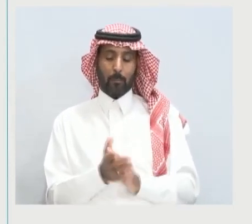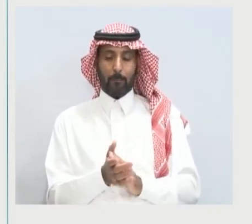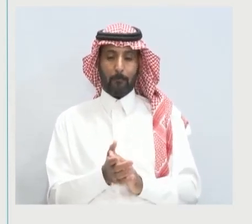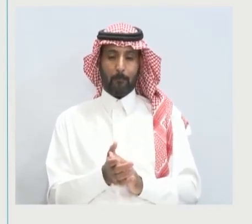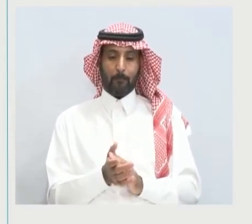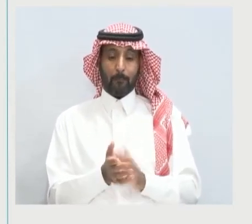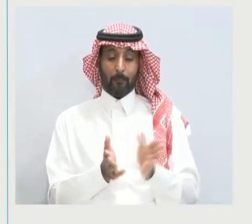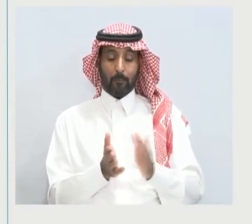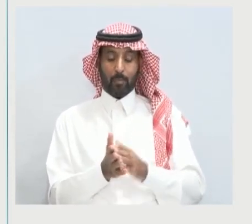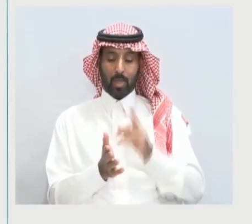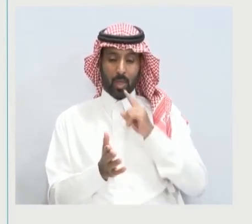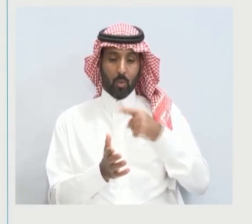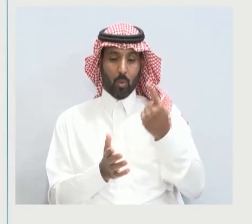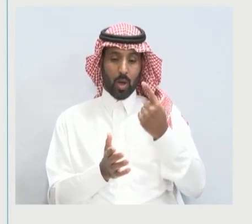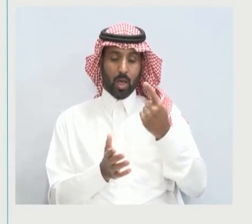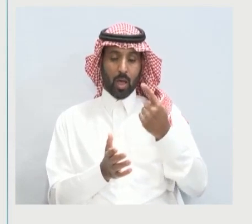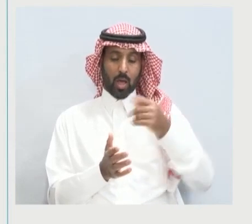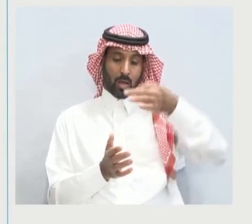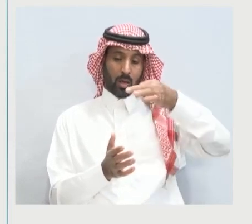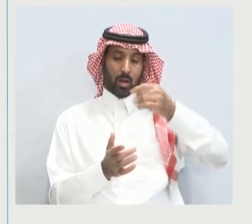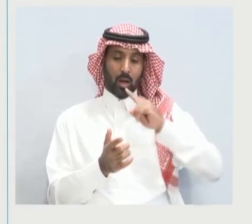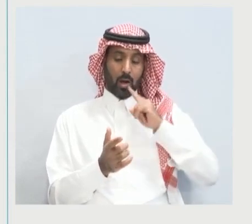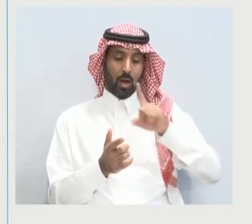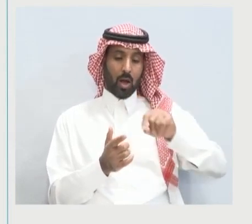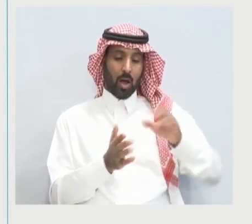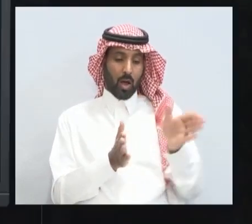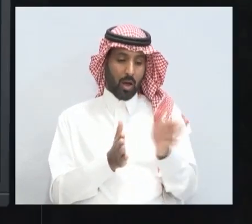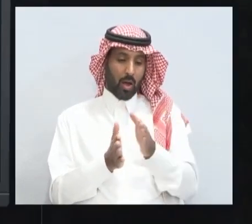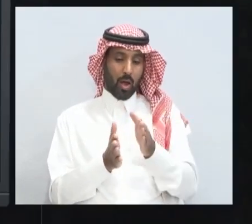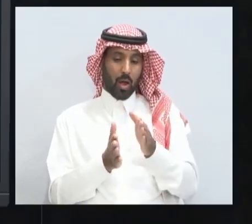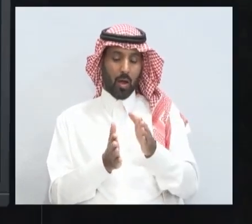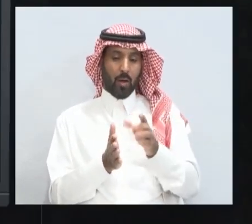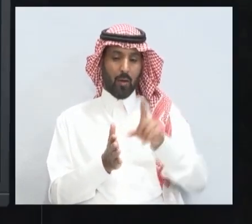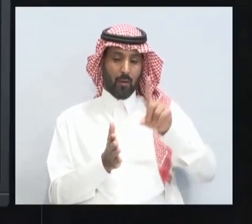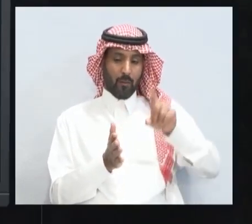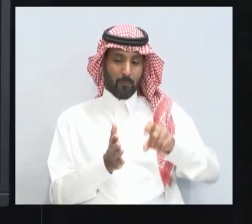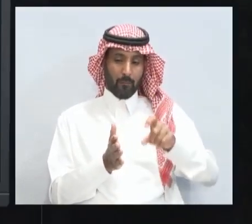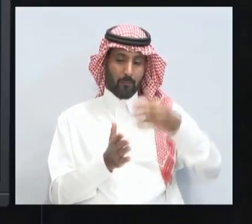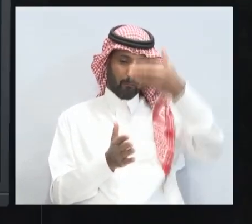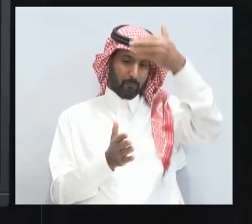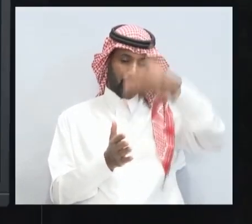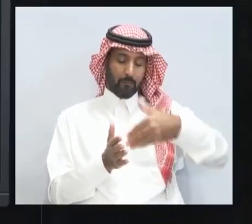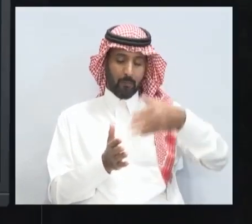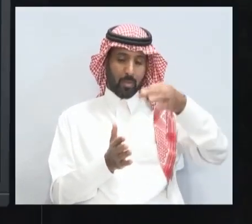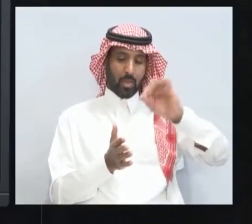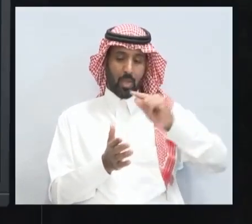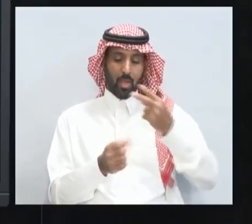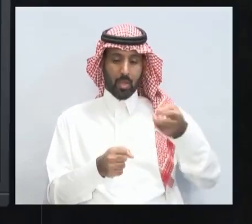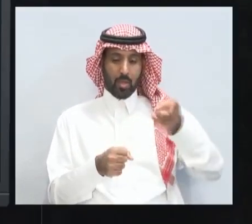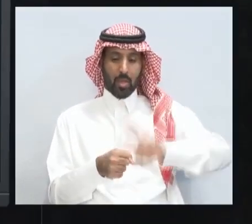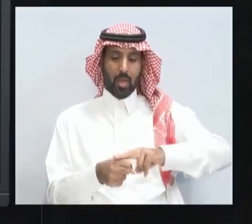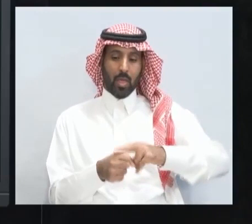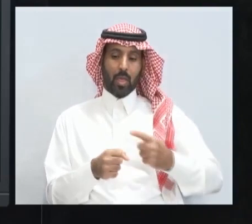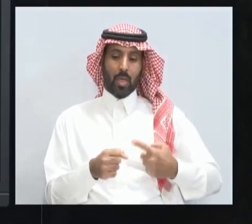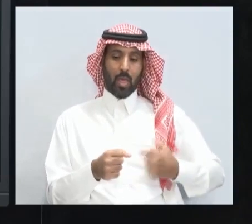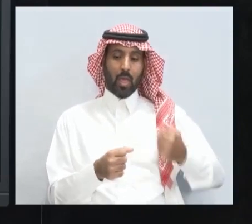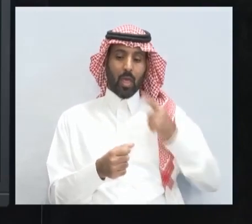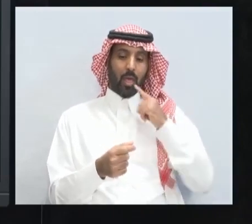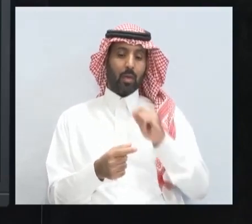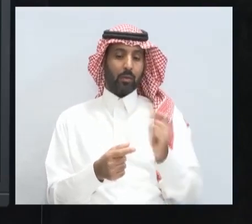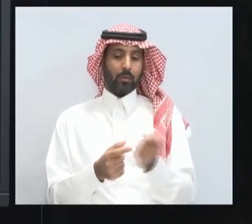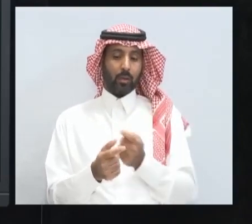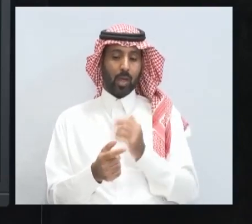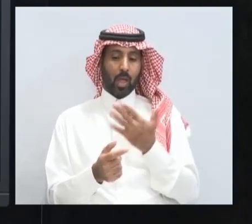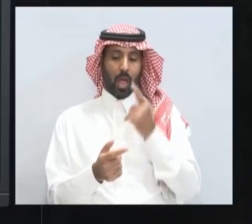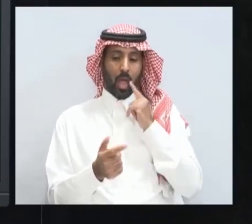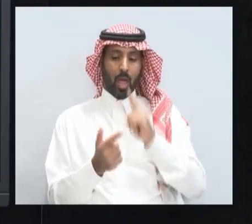الى ورقه واحده وبزر الفاره الايمن من القائمه التي ستظهر نختار اعاده التسميه ومن ثم نكتب